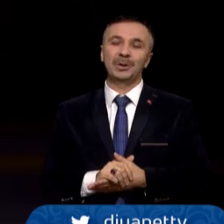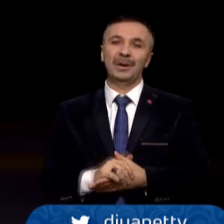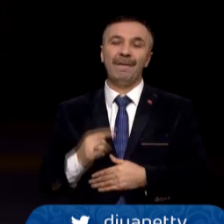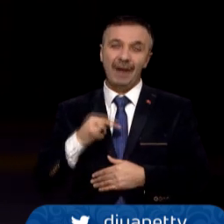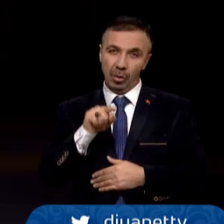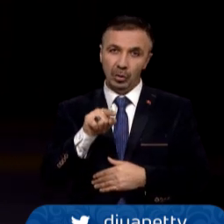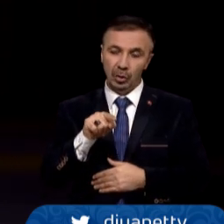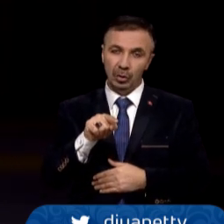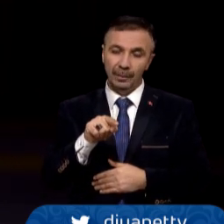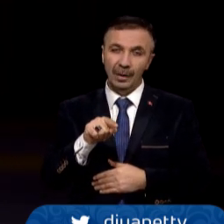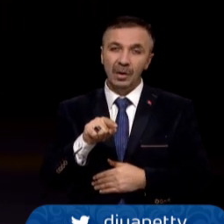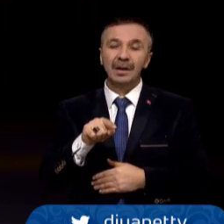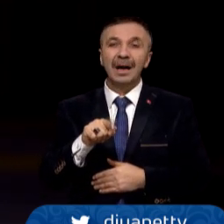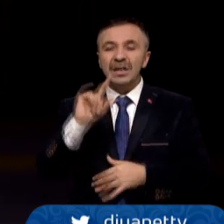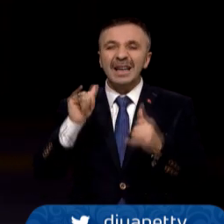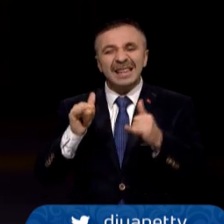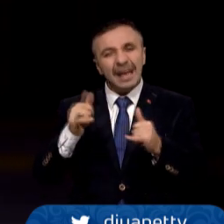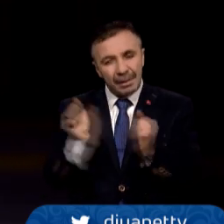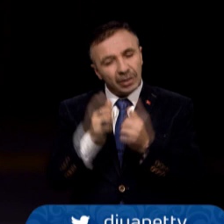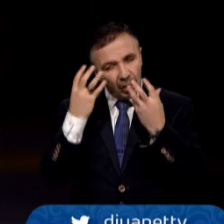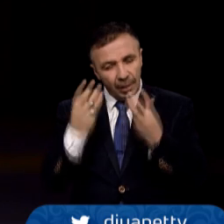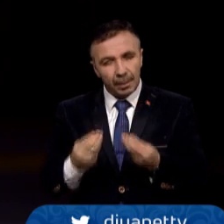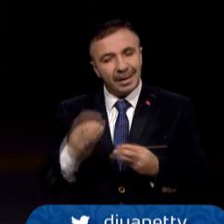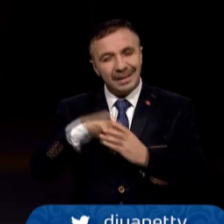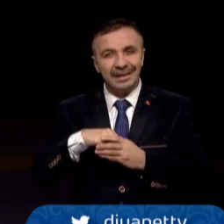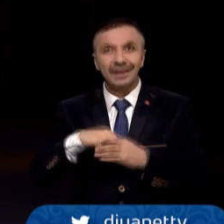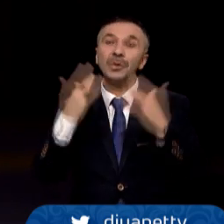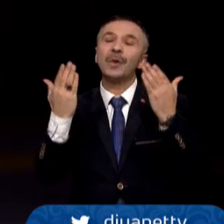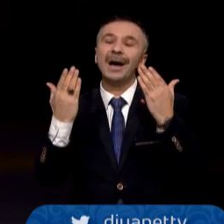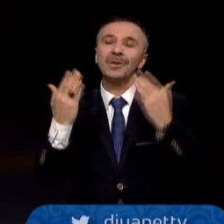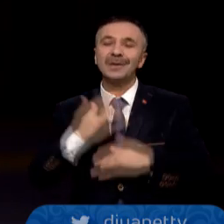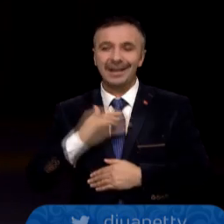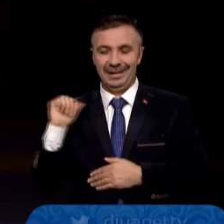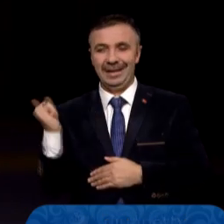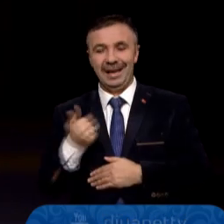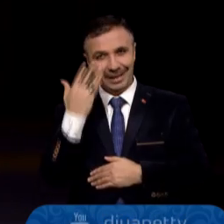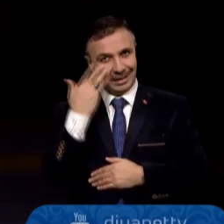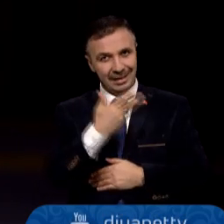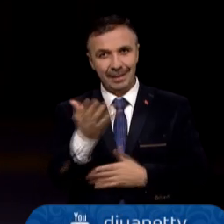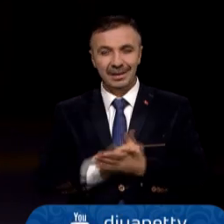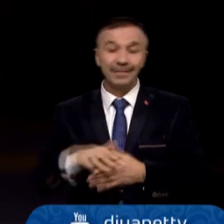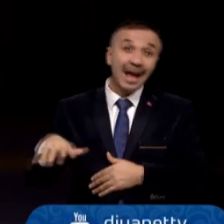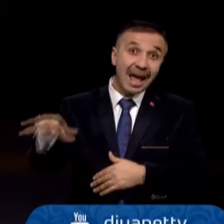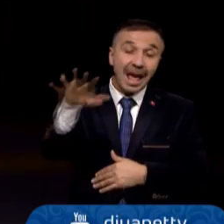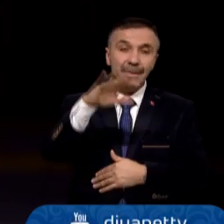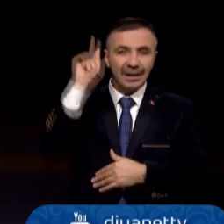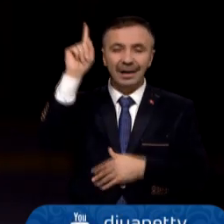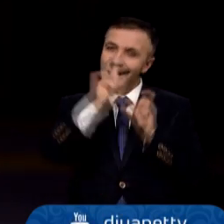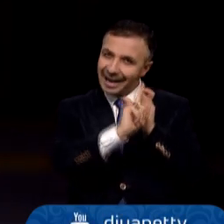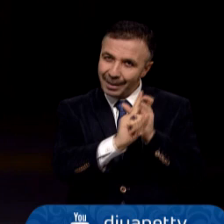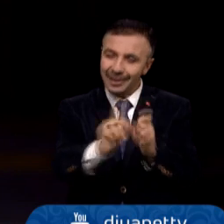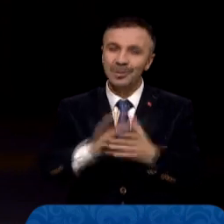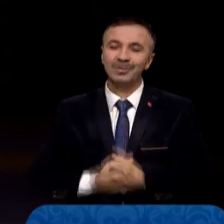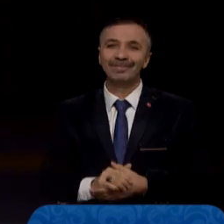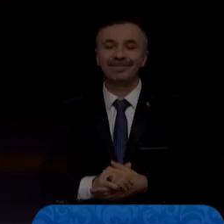diyoruz ve onun şefaatına Nail olabilmek için Rabbimize yalvarıyoruz saygıdeğer dinleyicilerim